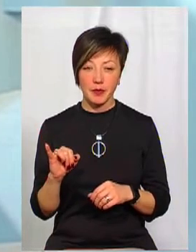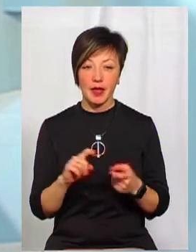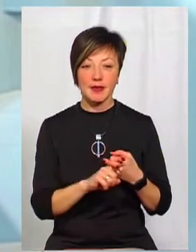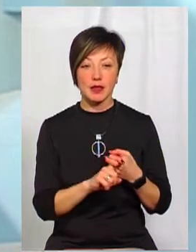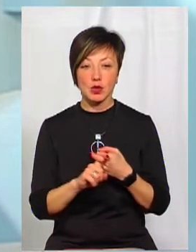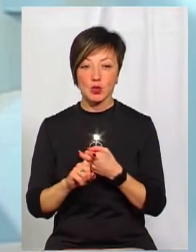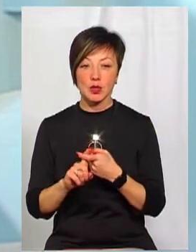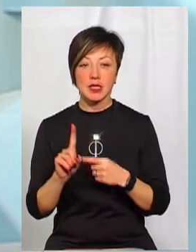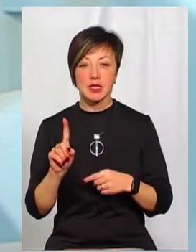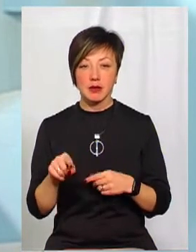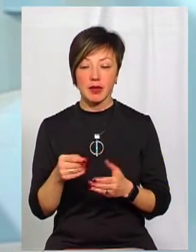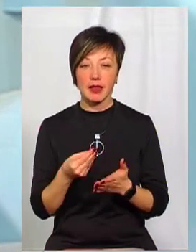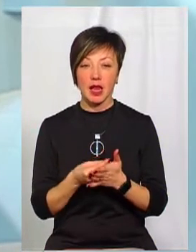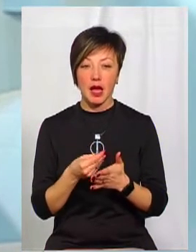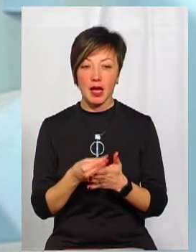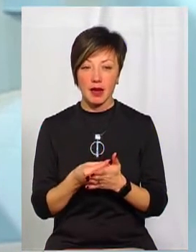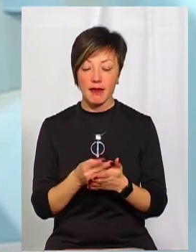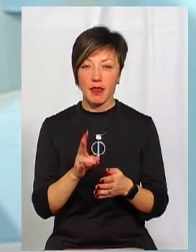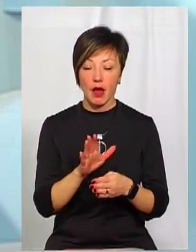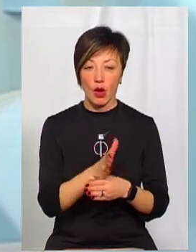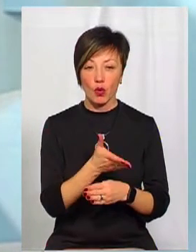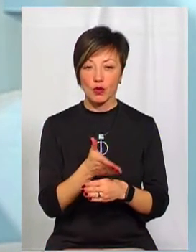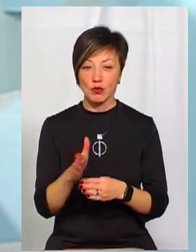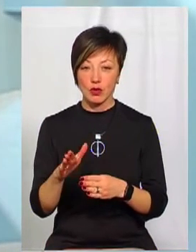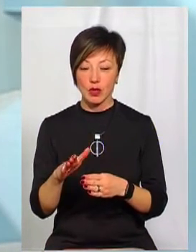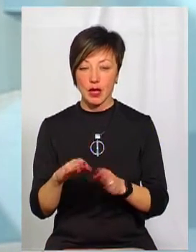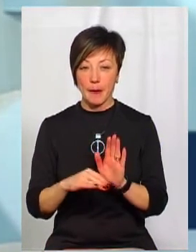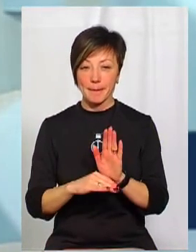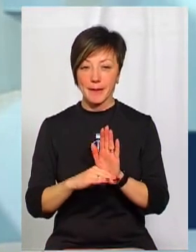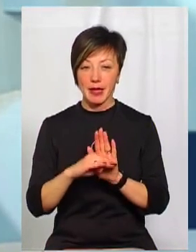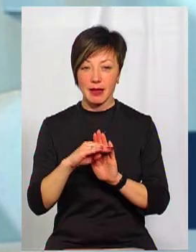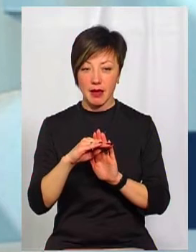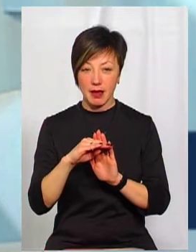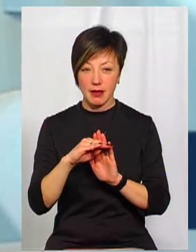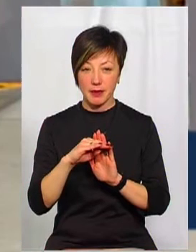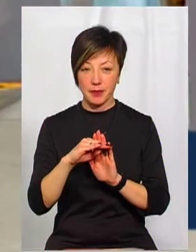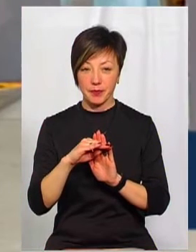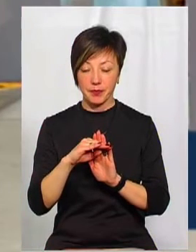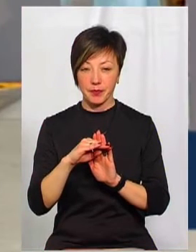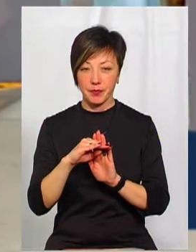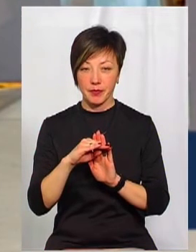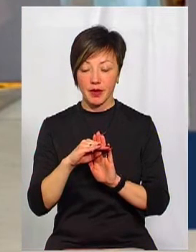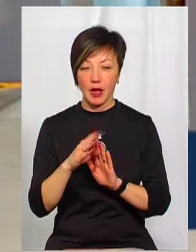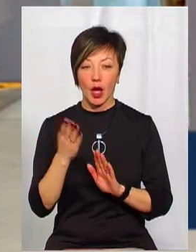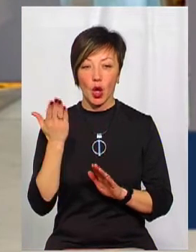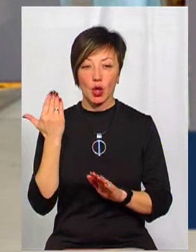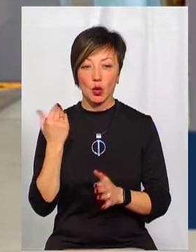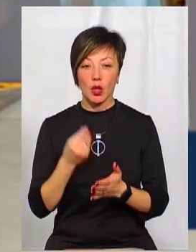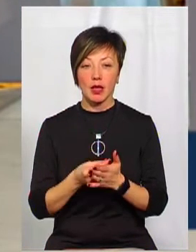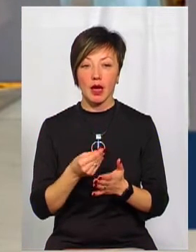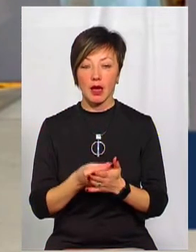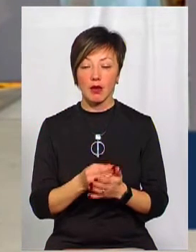в зв'язку з тим, що тариф на розподіл підняли, оскільки той тариф,